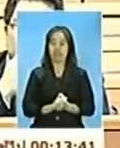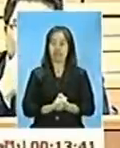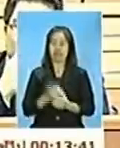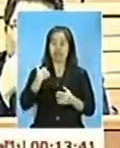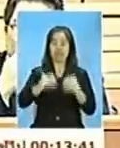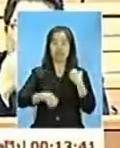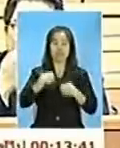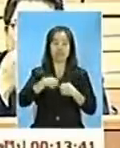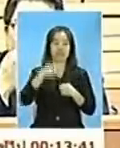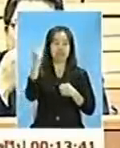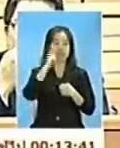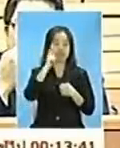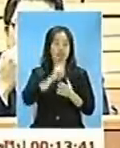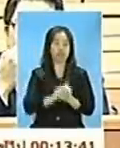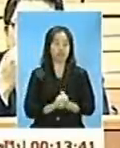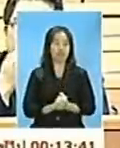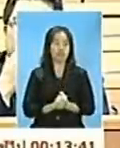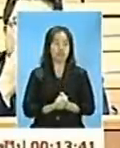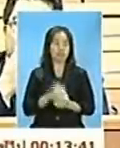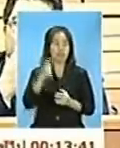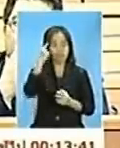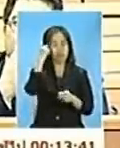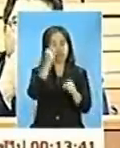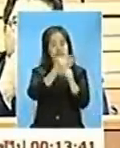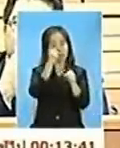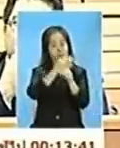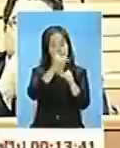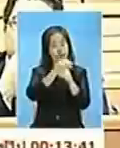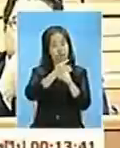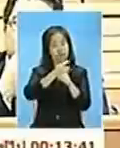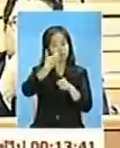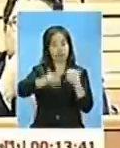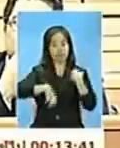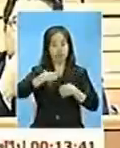าแกอารมณ์เป็นยังไงสงสัยอายุมากแล้วอารมณ์ขึ้นลง